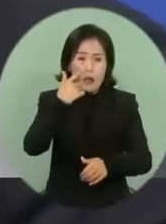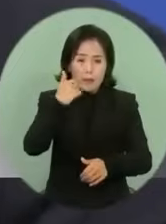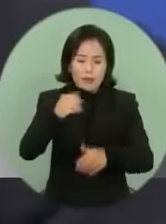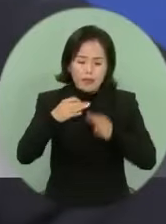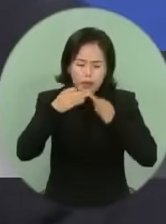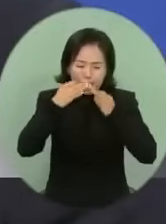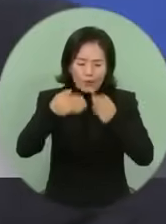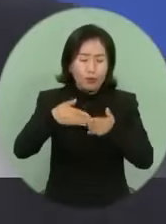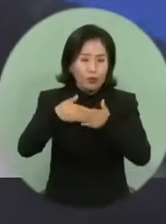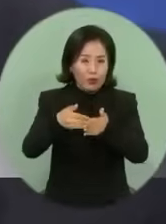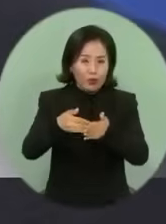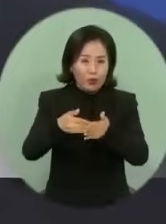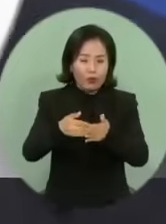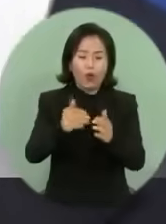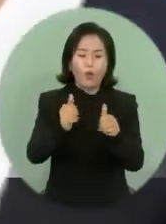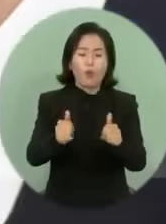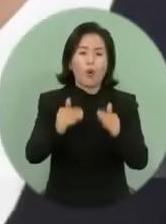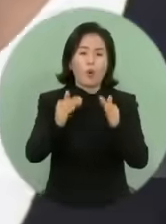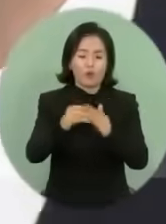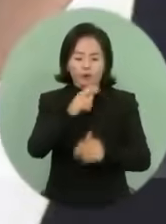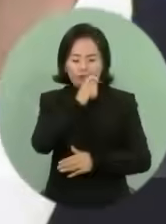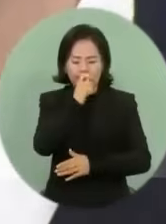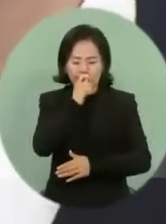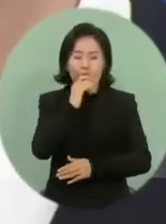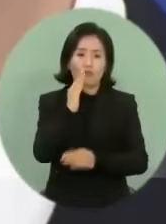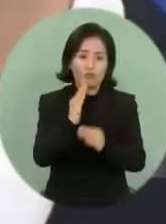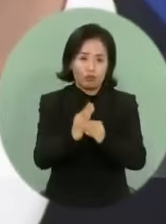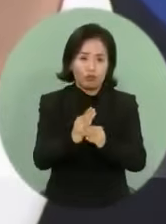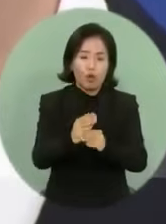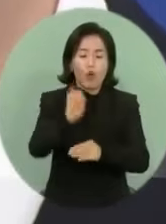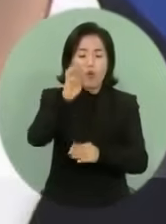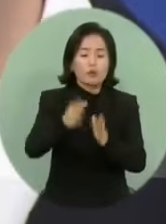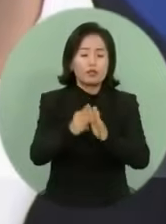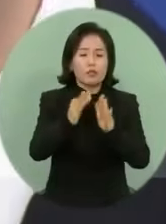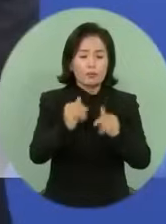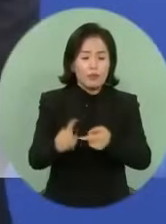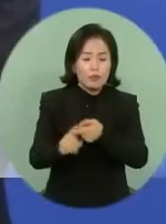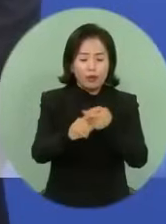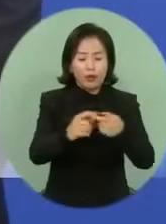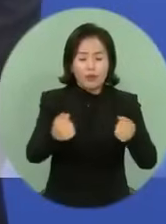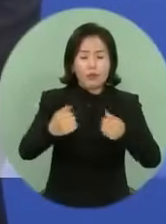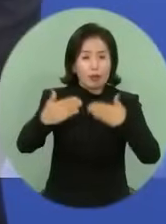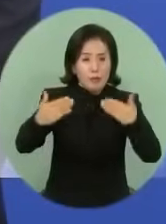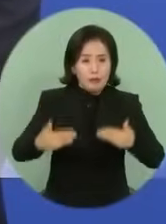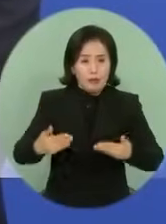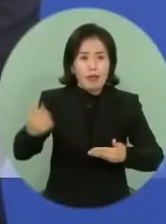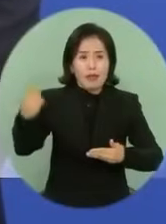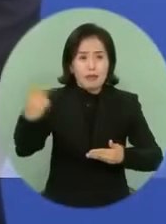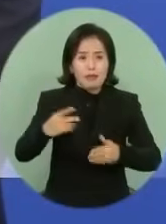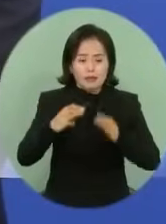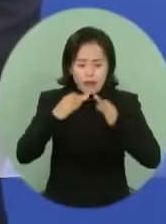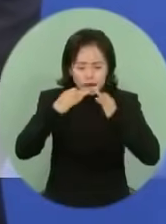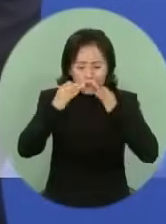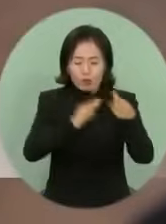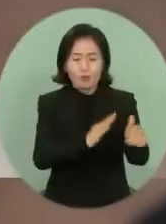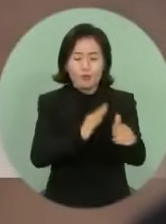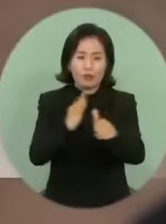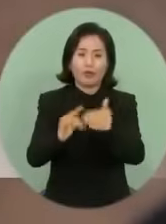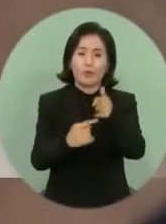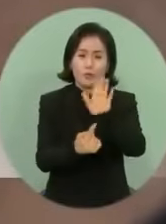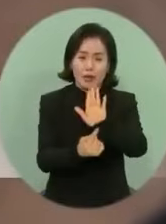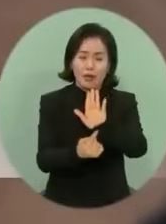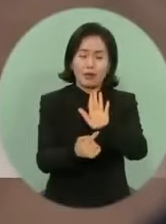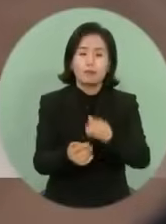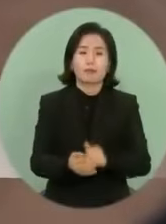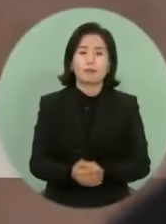간곡한 요청에도 법원은 묵묵 부담이라면 광주시민 연대에 힘을 빌려 다시 한번 애절하게 호소한다고